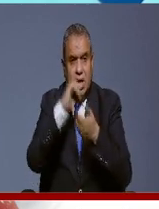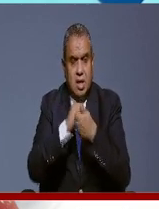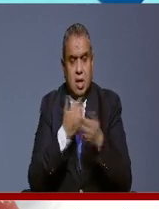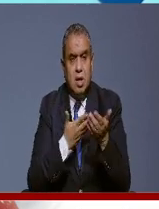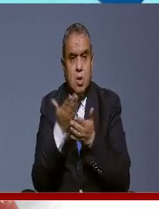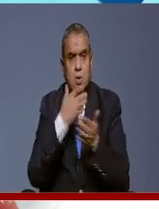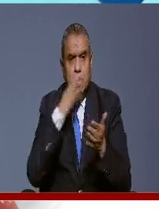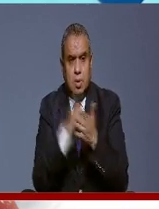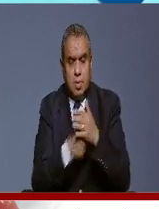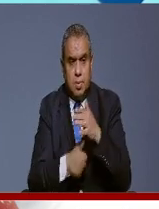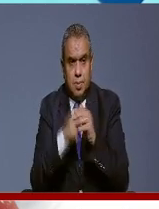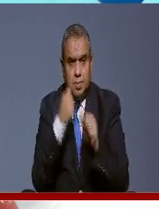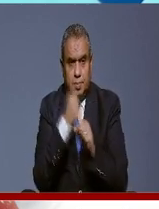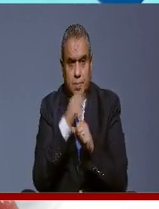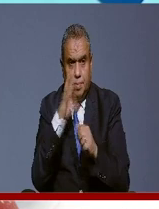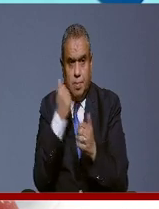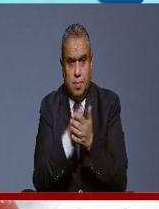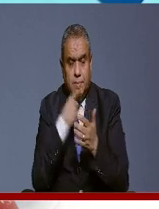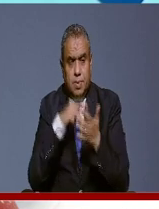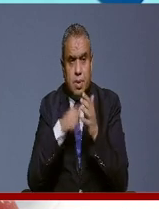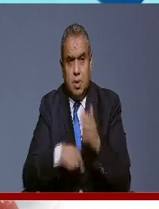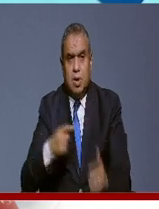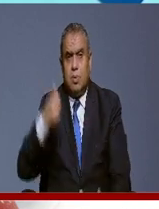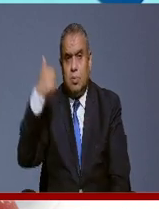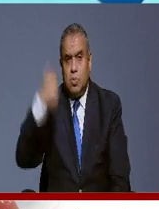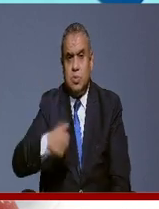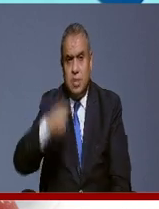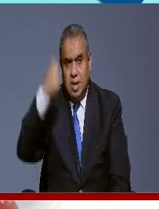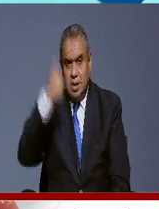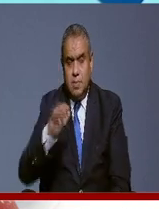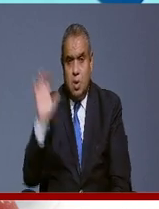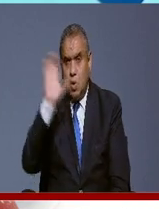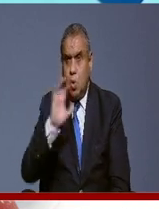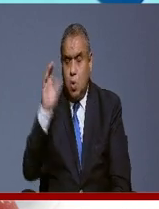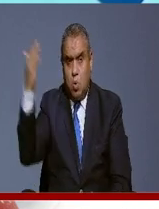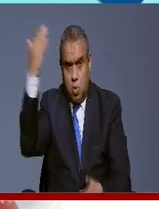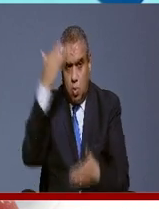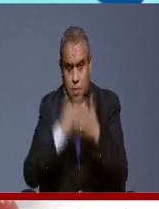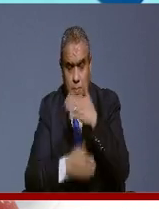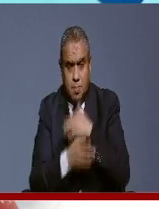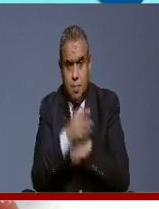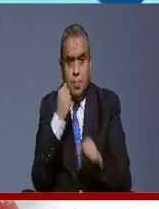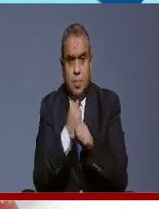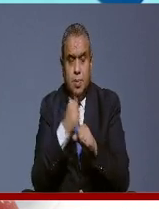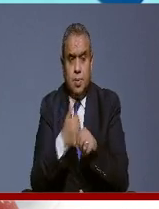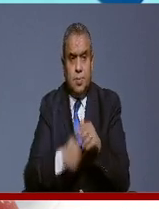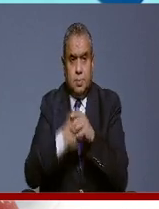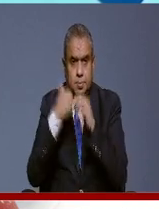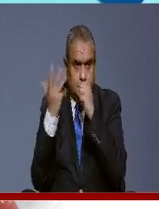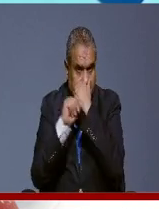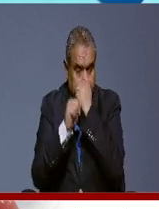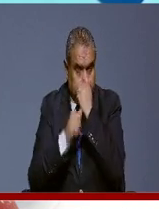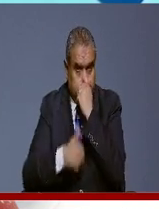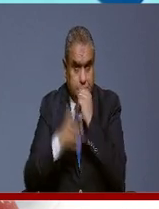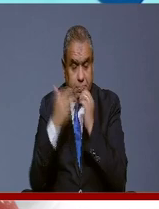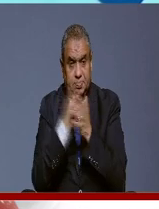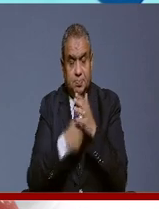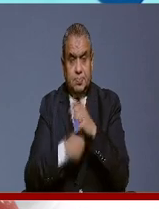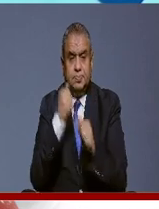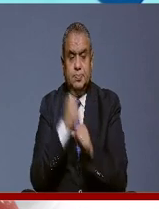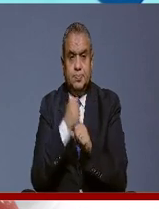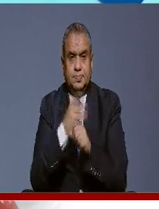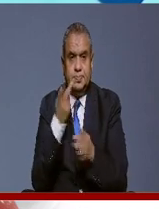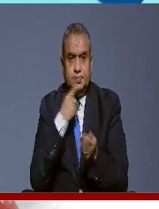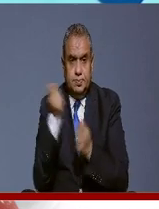طبعا احب ارحب برضو ان في عندنا مستثمرين اجانب هنا، هما بيجوا يا فندم مخصوص ان عندنا اتفاقيات تجاريه، يجي حضرتك تشوف في المصنع